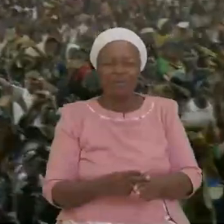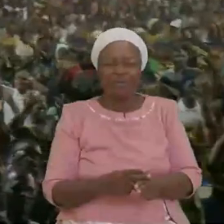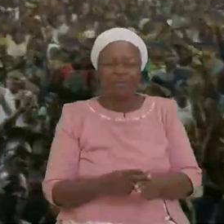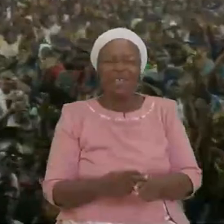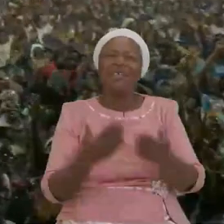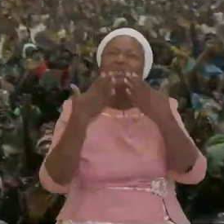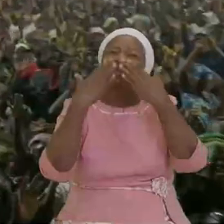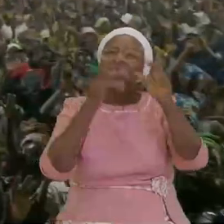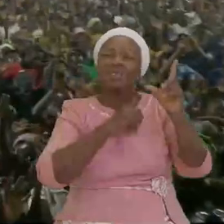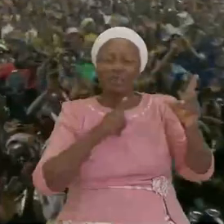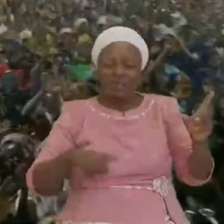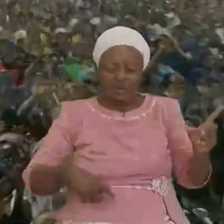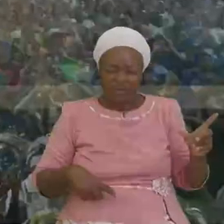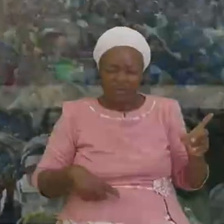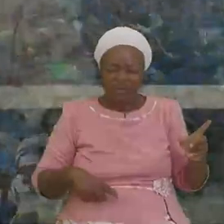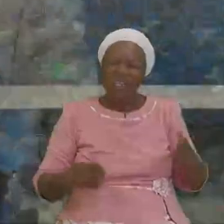Vous êtes délivré.